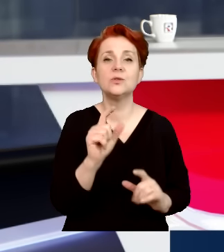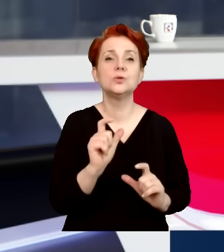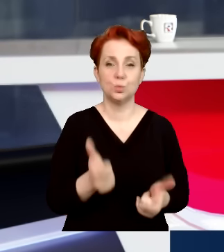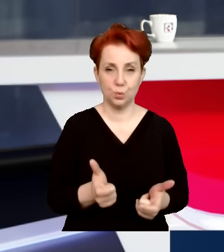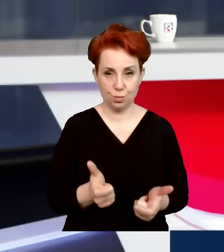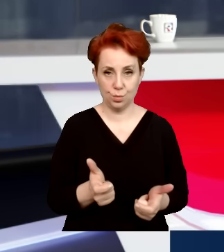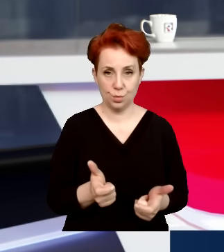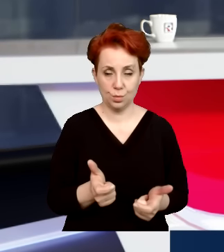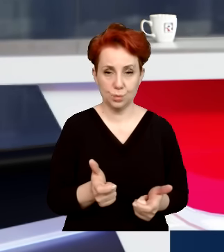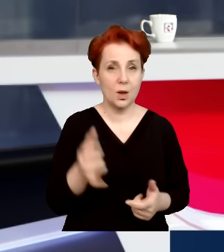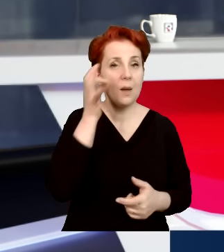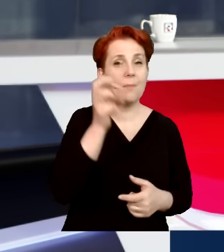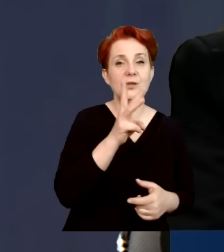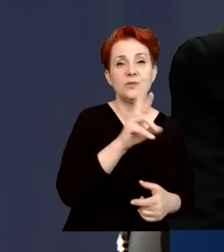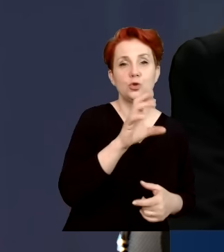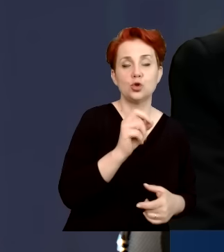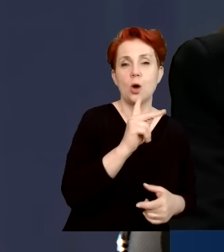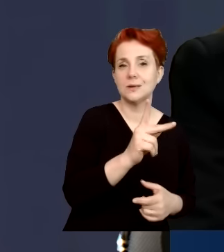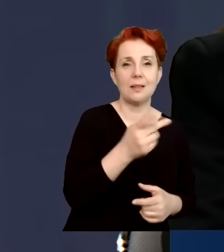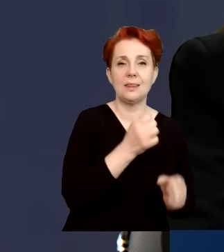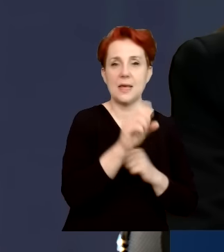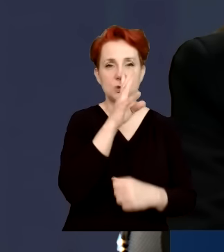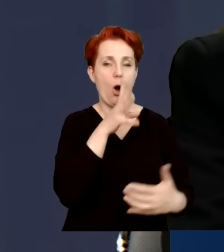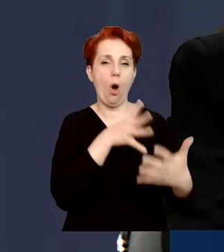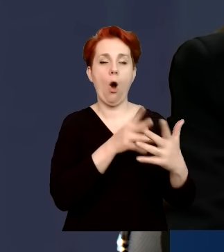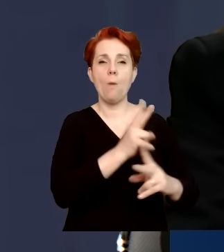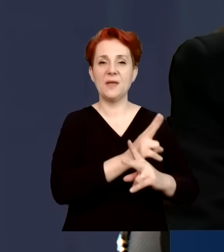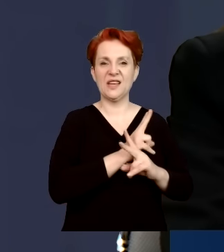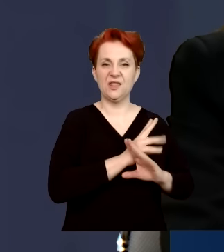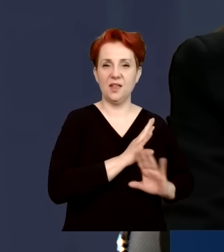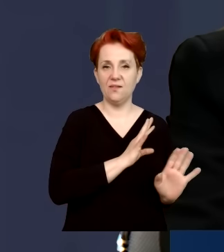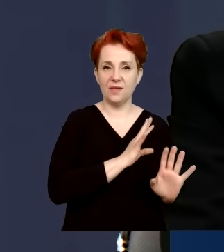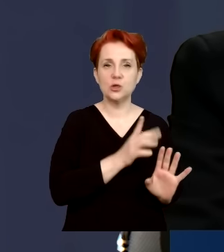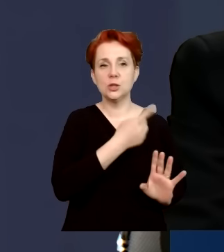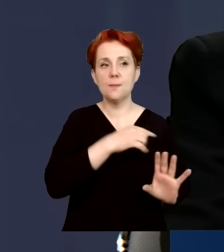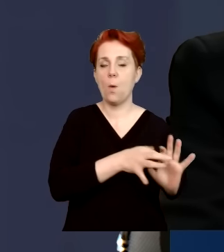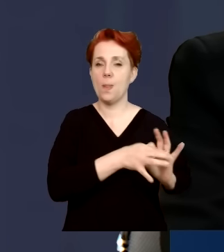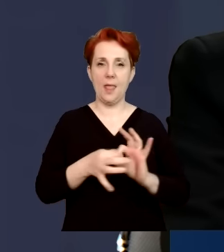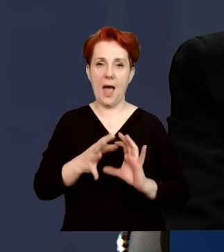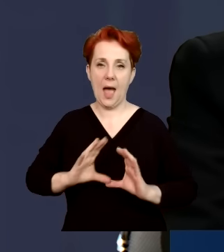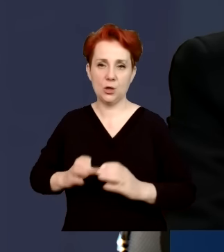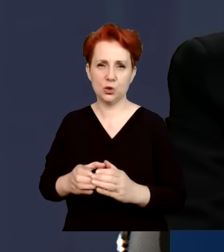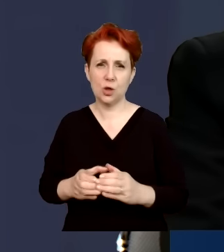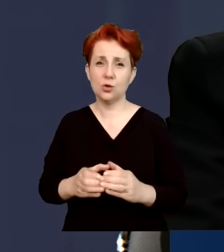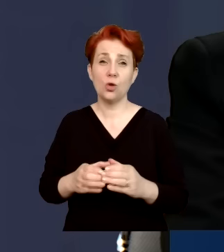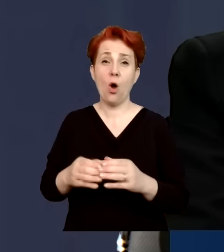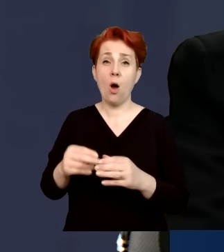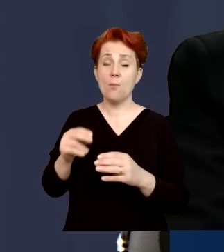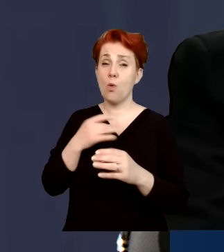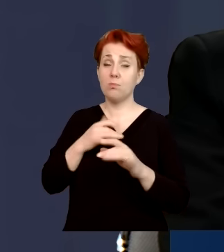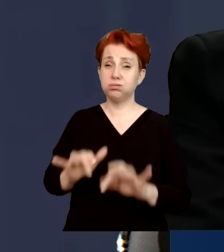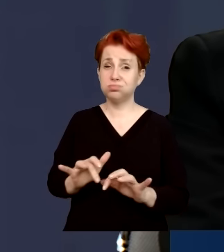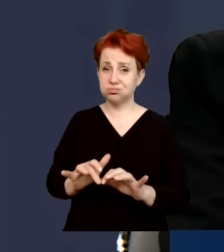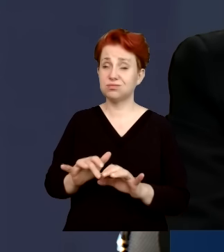pani Wniosek nie jest obiektywna, ale jednocześnie, że jest po naszej stronie. Skasowała szybko ten wpis, ale